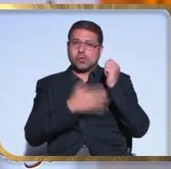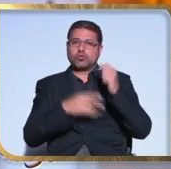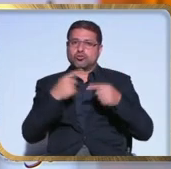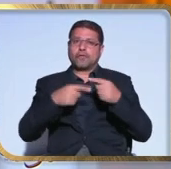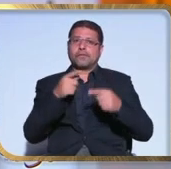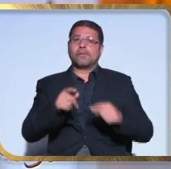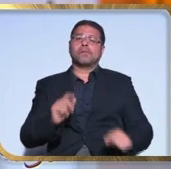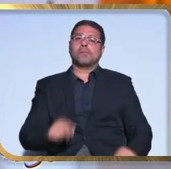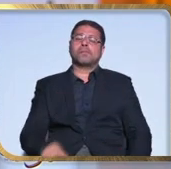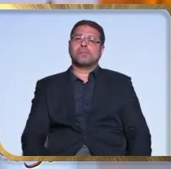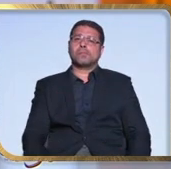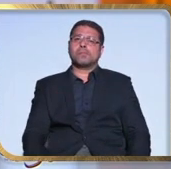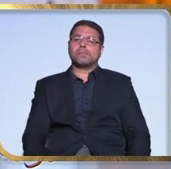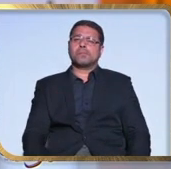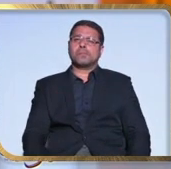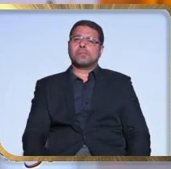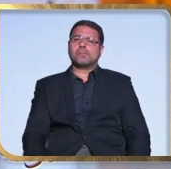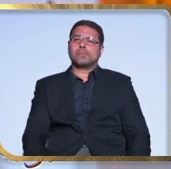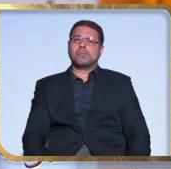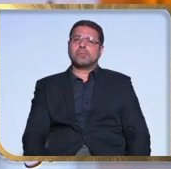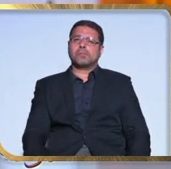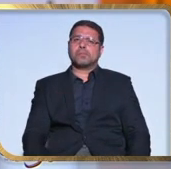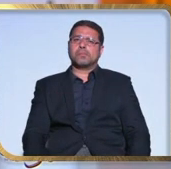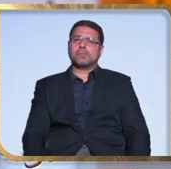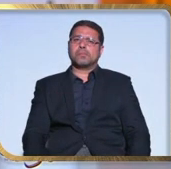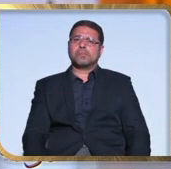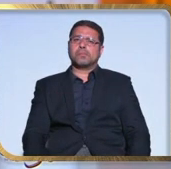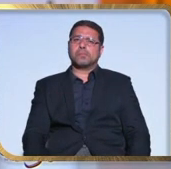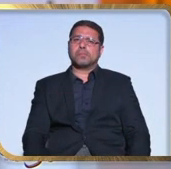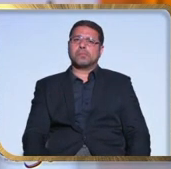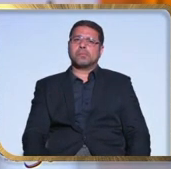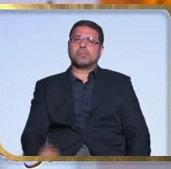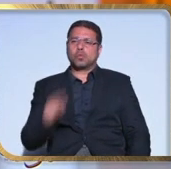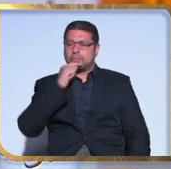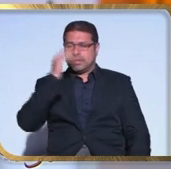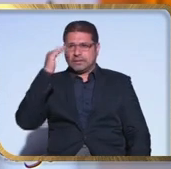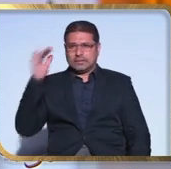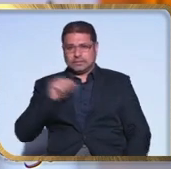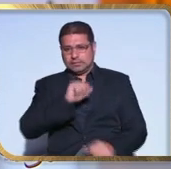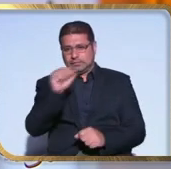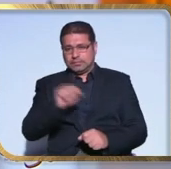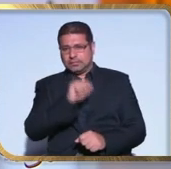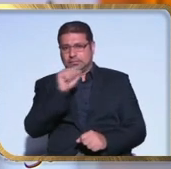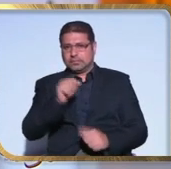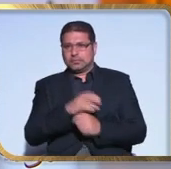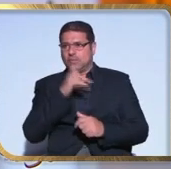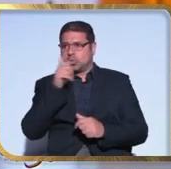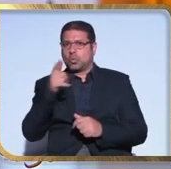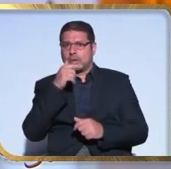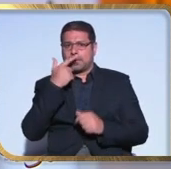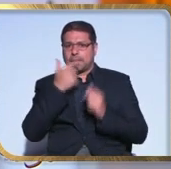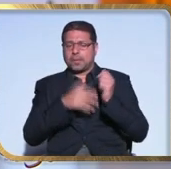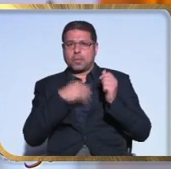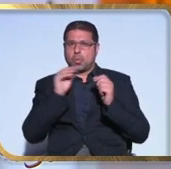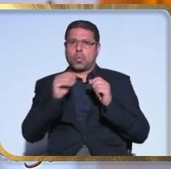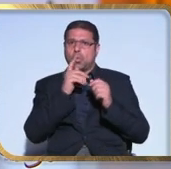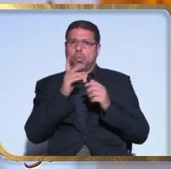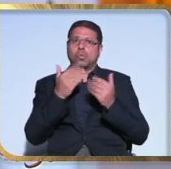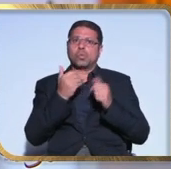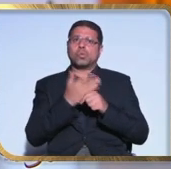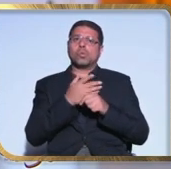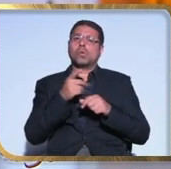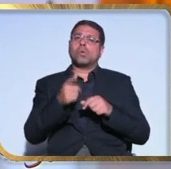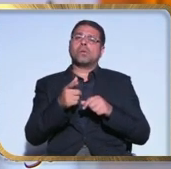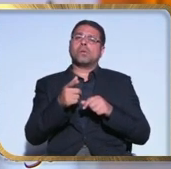الشهريه ف يعني الد لما جت المغسله عشان تغسلها احنا ما قلنا لهاش ان هي عليها وهي